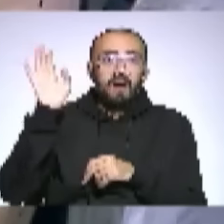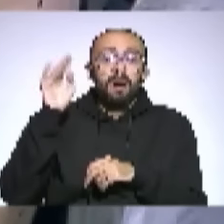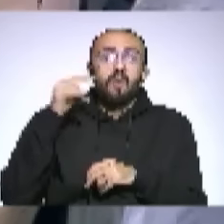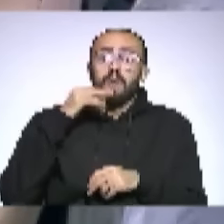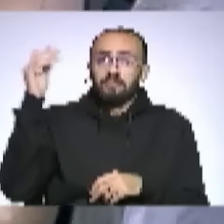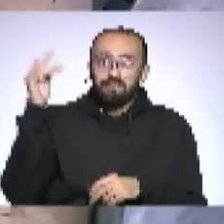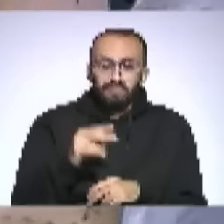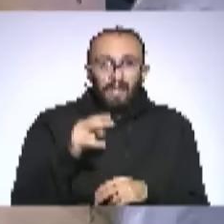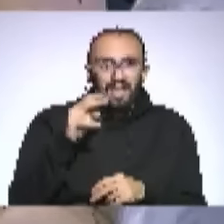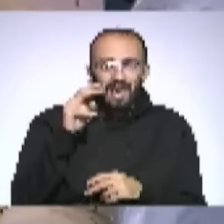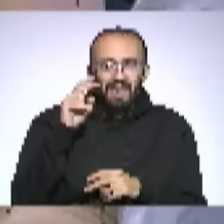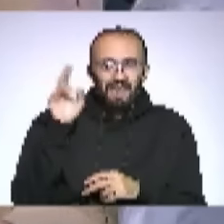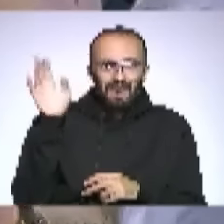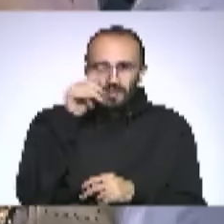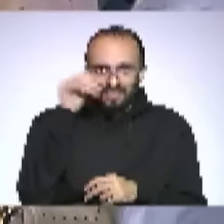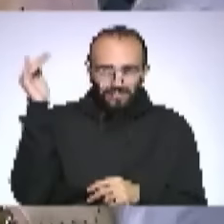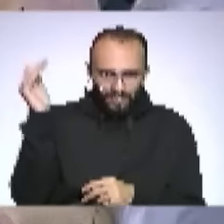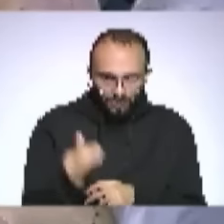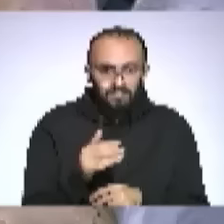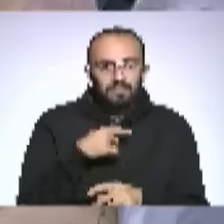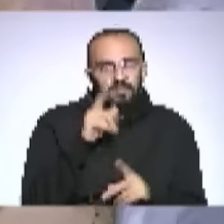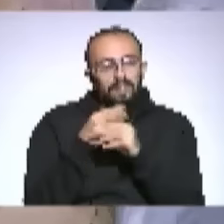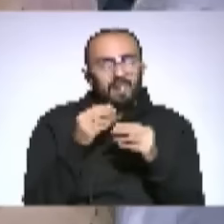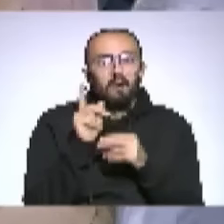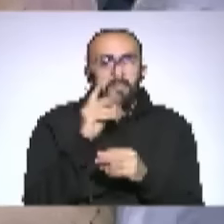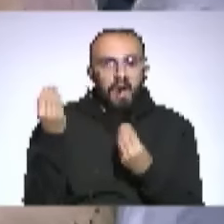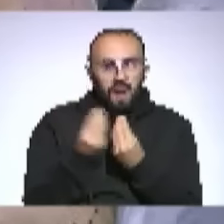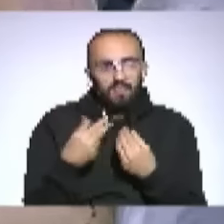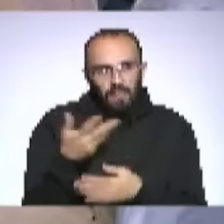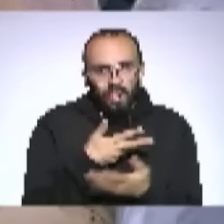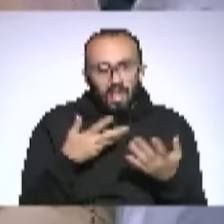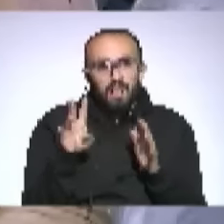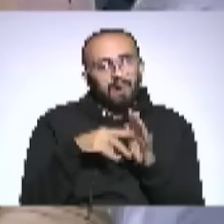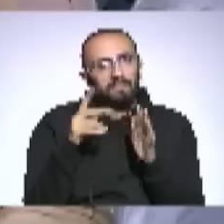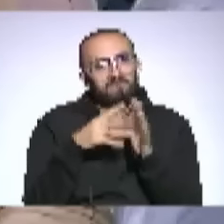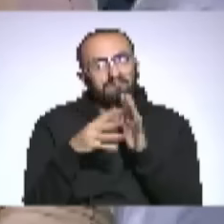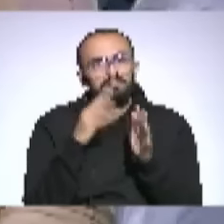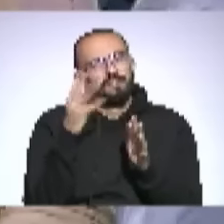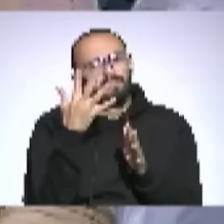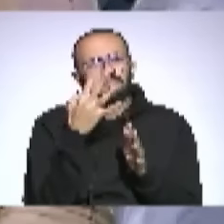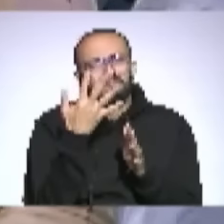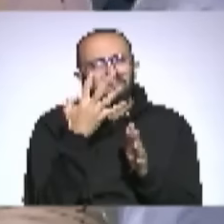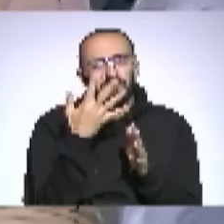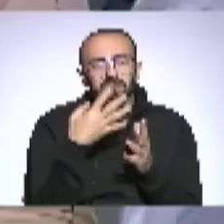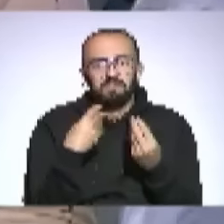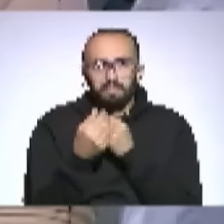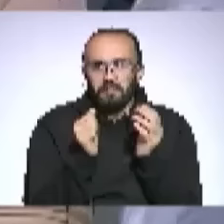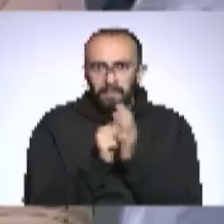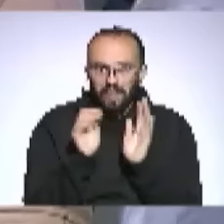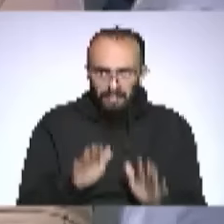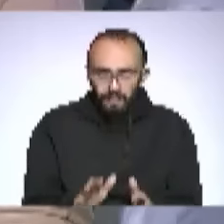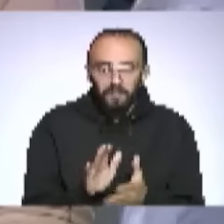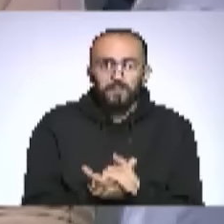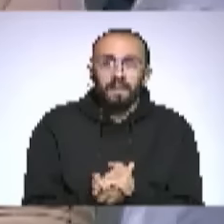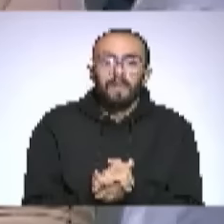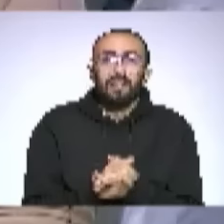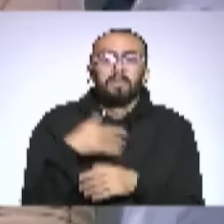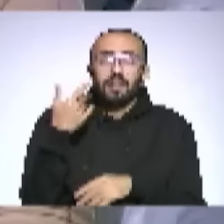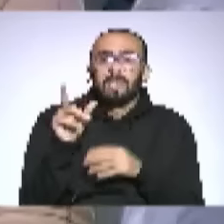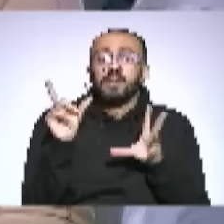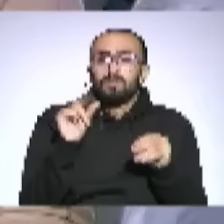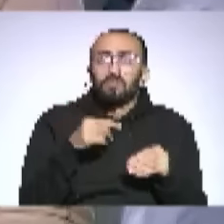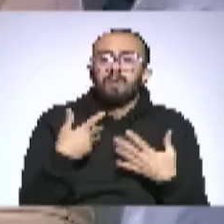جه البيت هو ومامته وتعرفنا على بعض وقعدنا حوالي اربع خمس مرات مع بعض في البيت وقعدنا اسبوع بعد